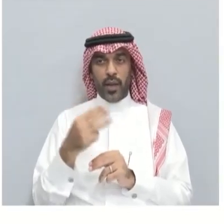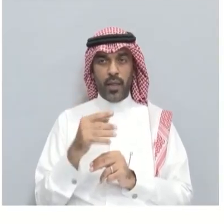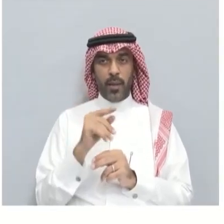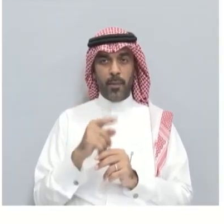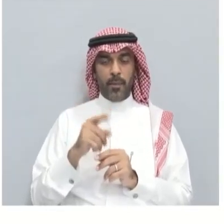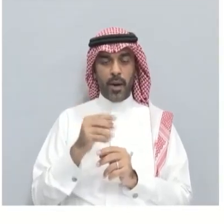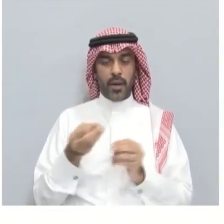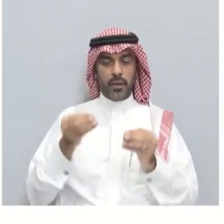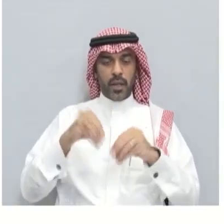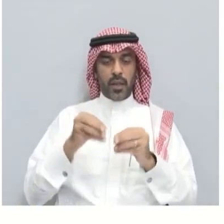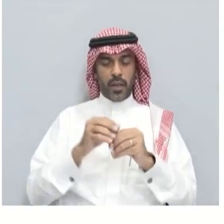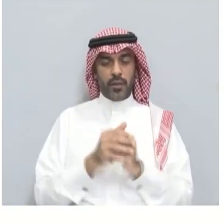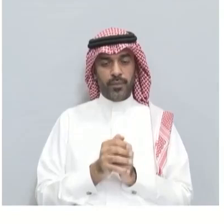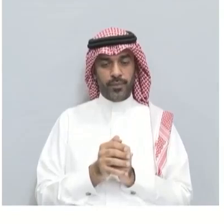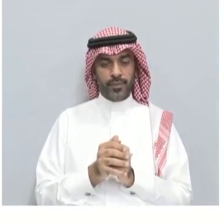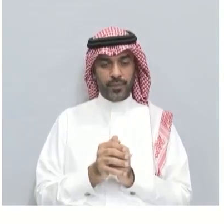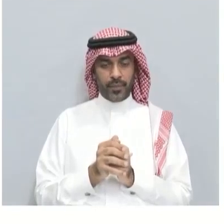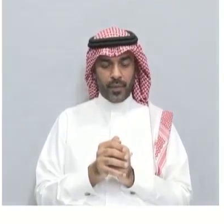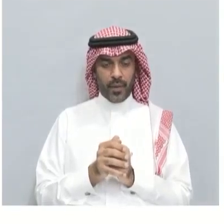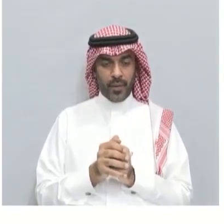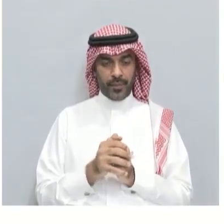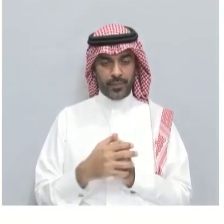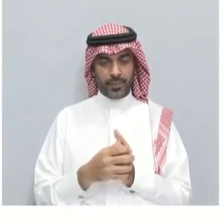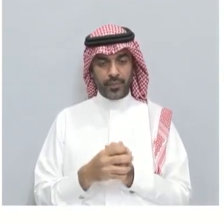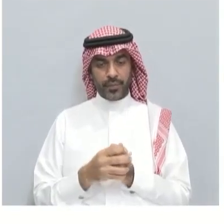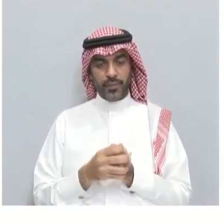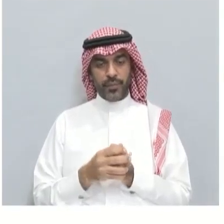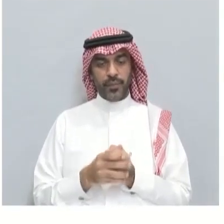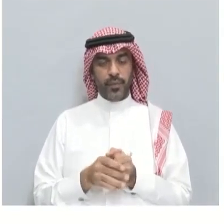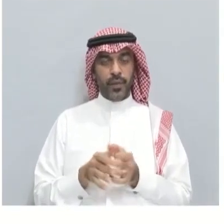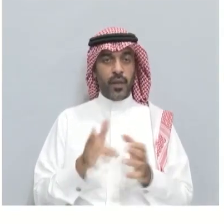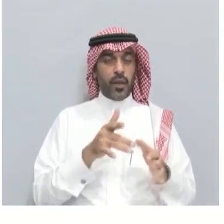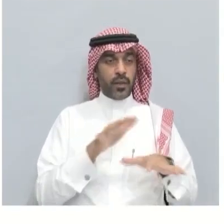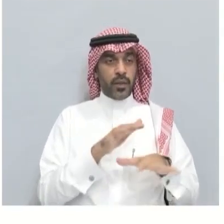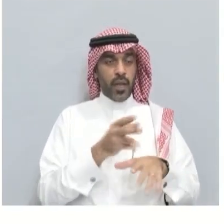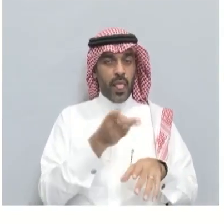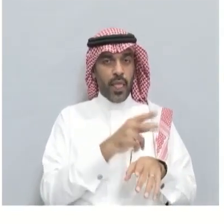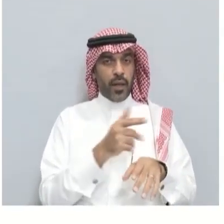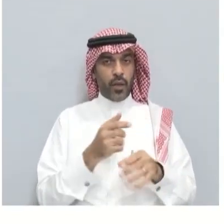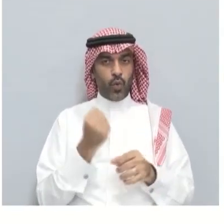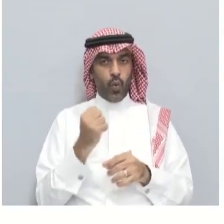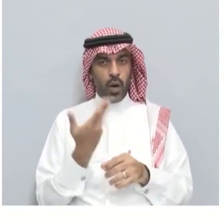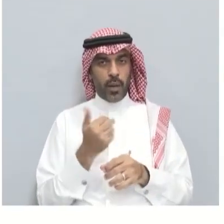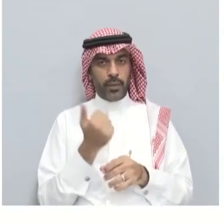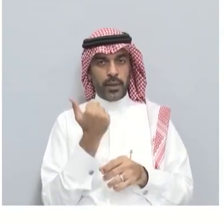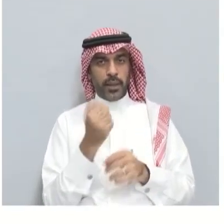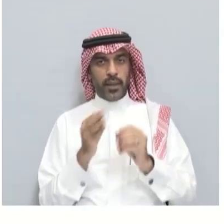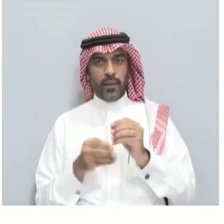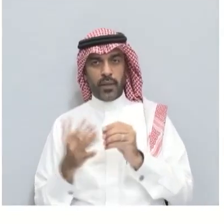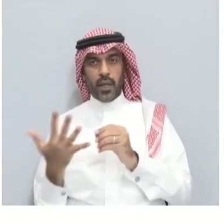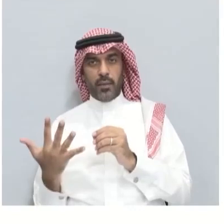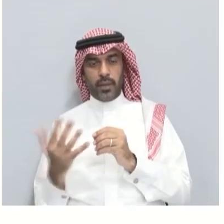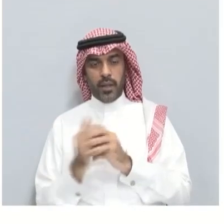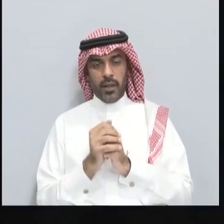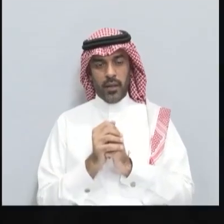ذكرنا مقياس رخت يقيس لي القوه يقيس للطاقه المتحرره وذكرنا كل زلزال على درجه